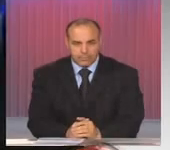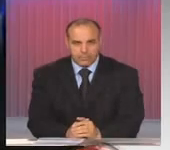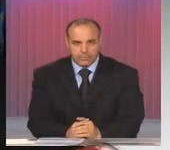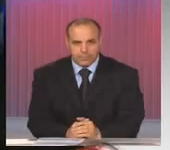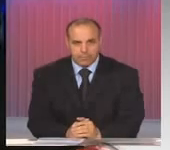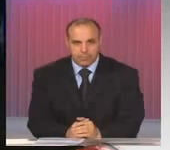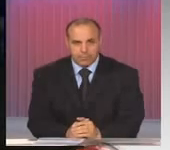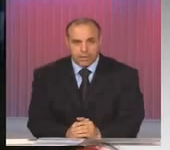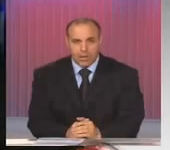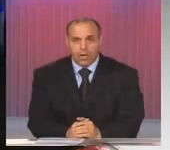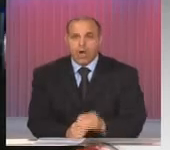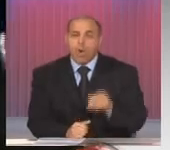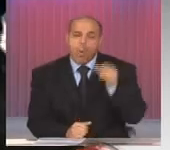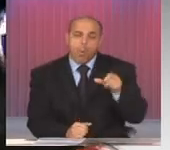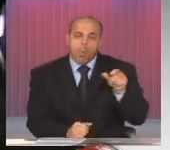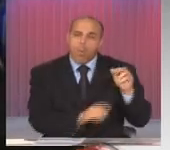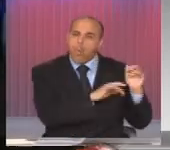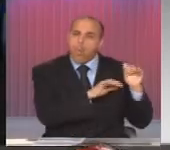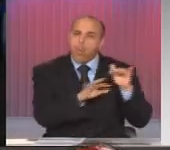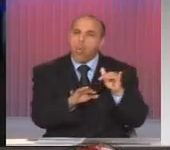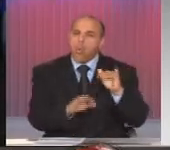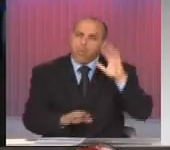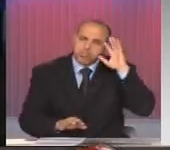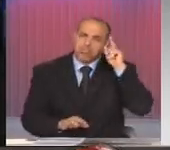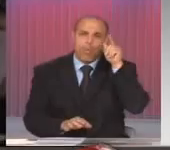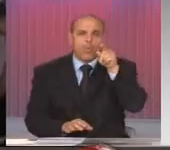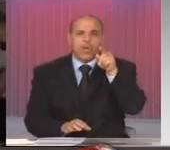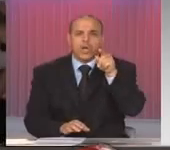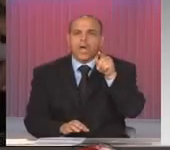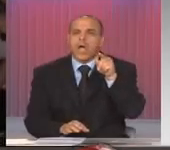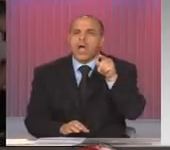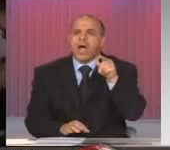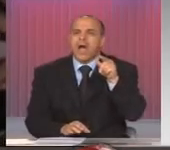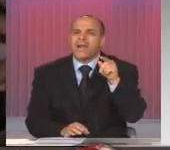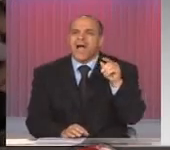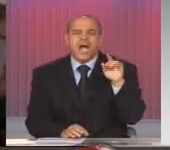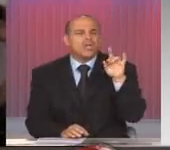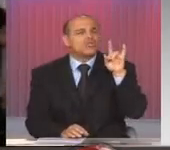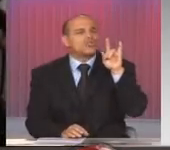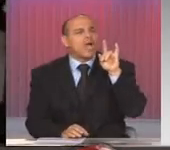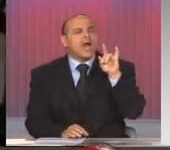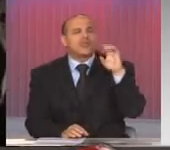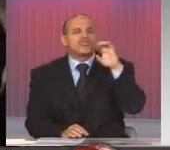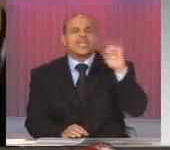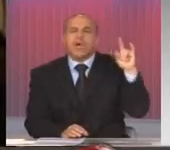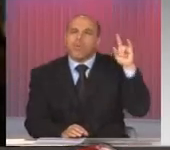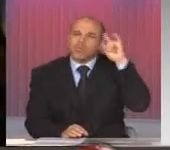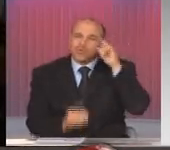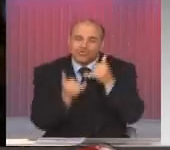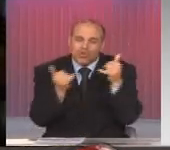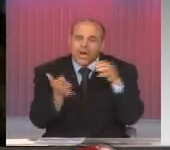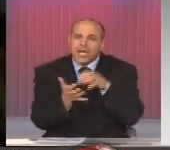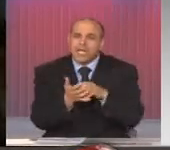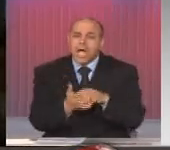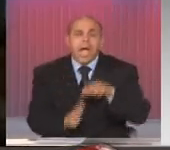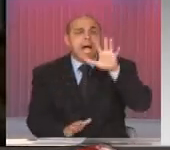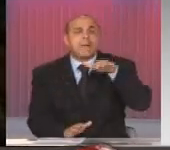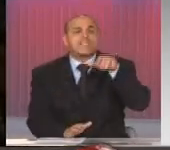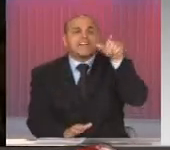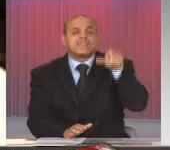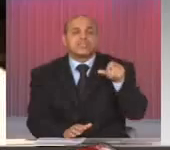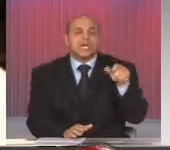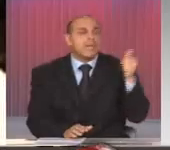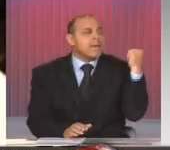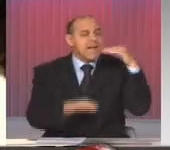في حركة شعبية مستنكرة للهجوم على مقر مجلة تشارلي إبدو الساخرة، تجمع أكثر من 5000 شخص